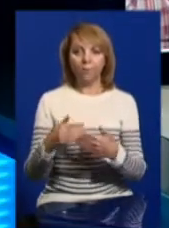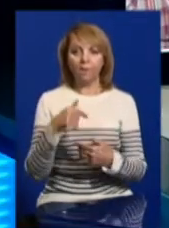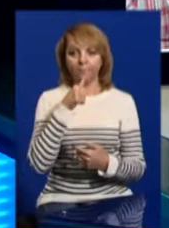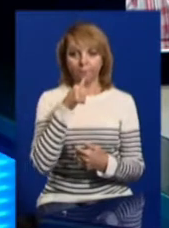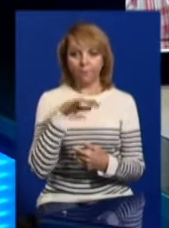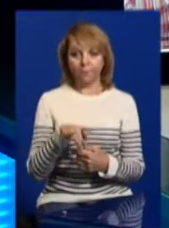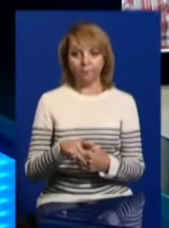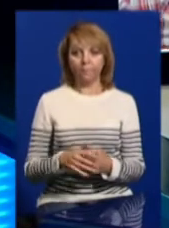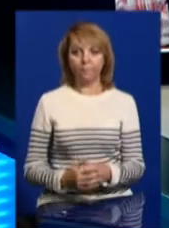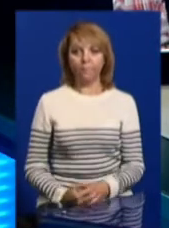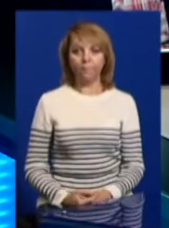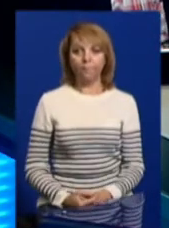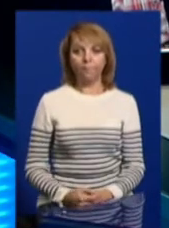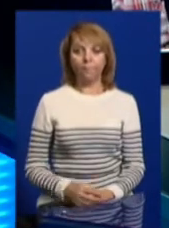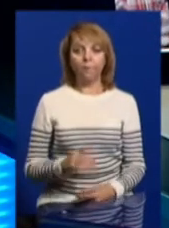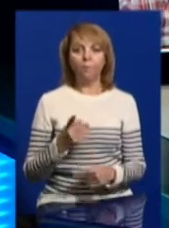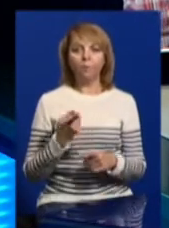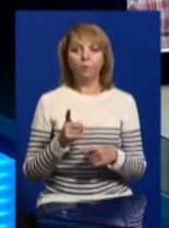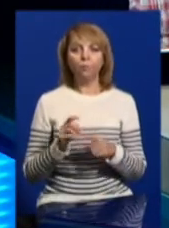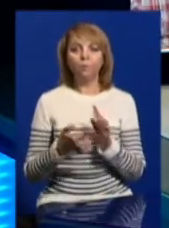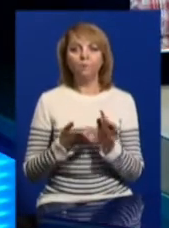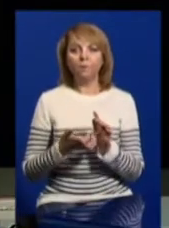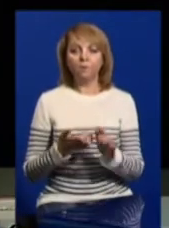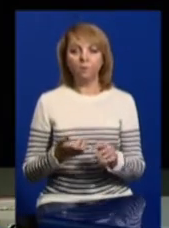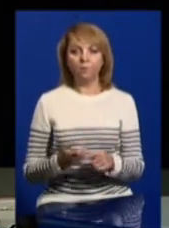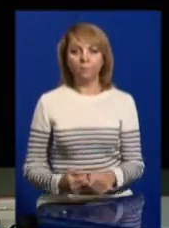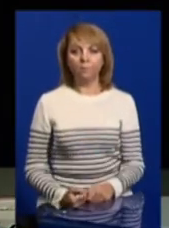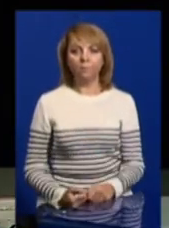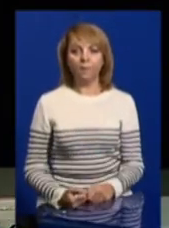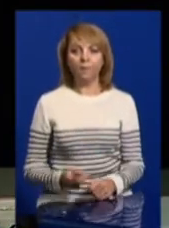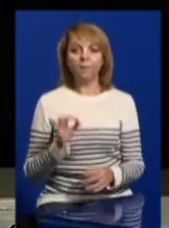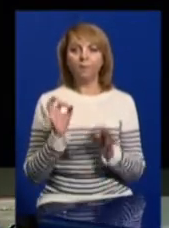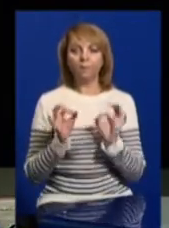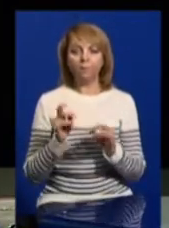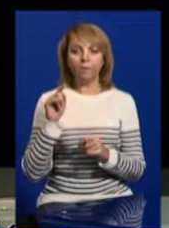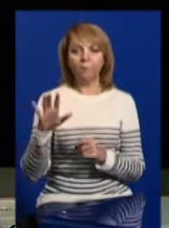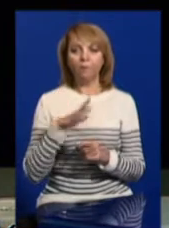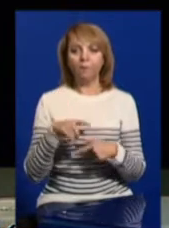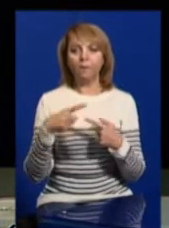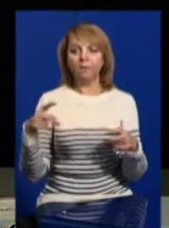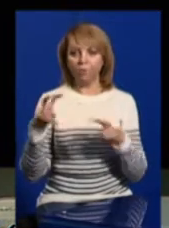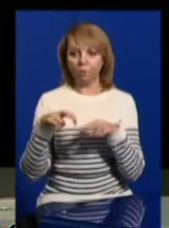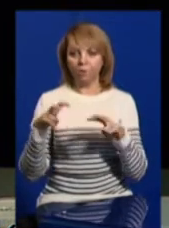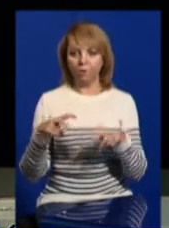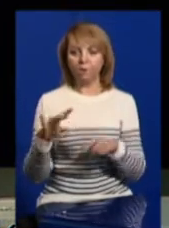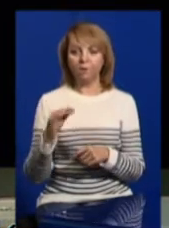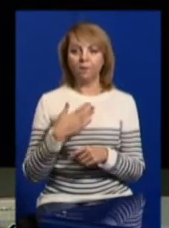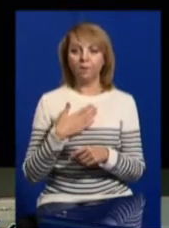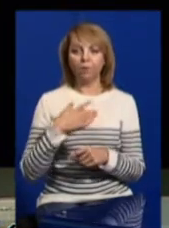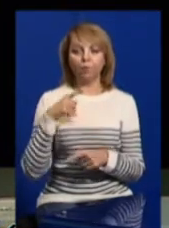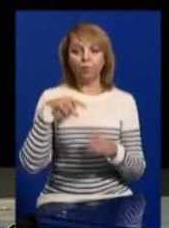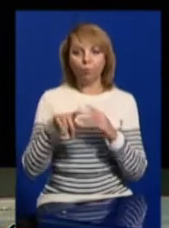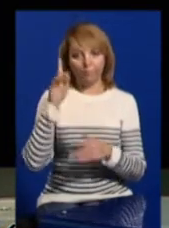експертизи. І чомусь не вистачило... Ні, насправді там були різні дослідження. І на наше